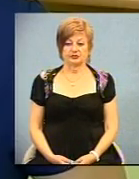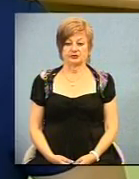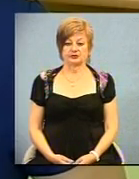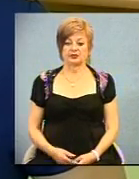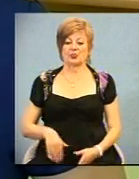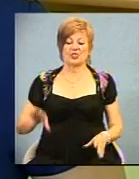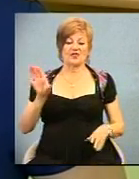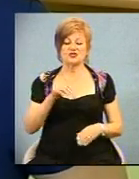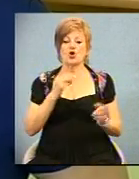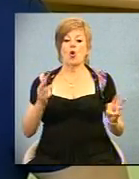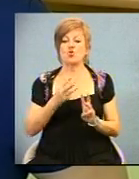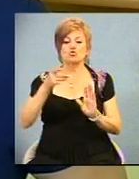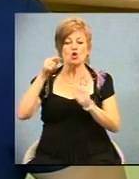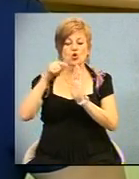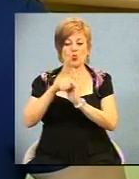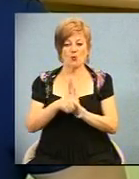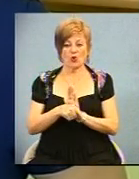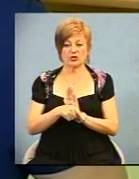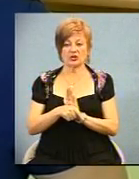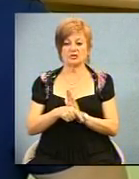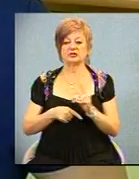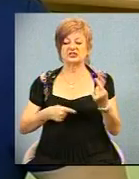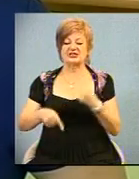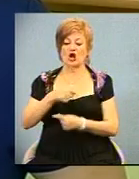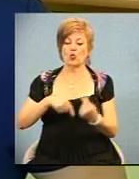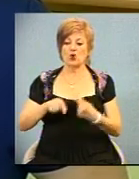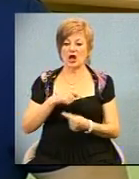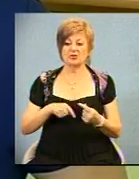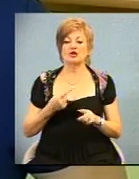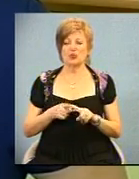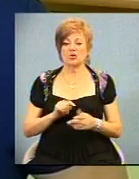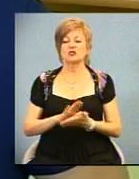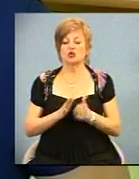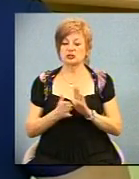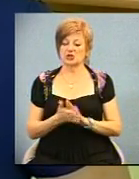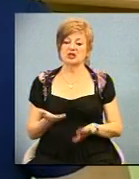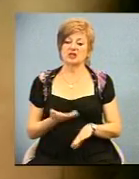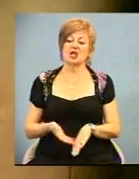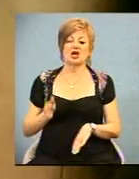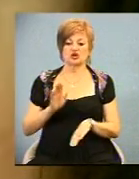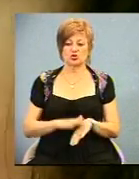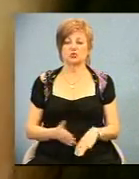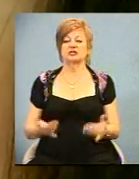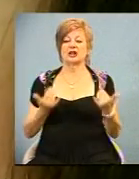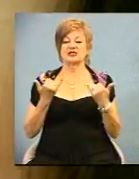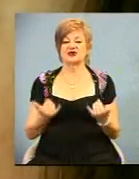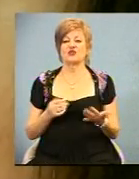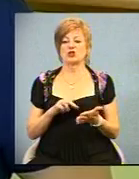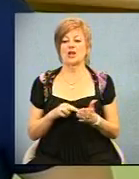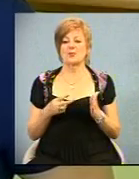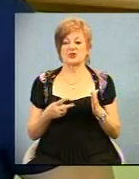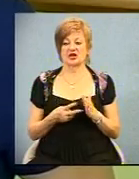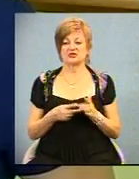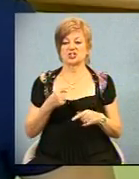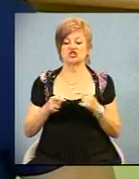Ці ожоги глибокі, циркулярні, тому стан тяжке, критичне. Сьогодні планується